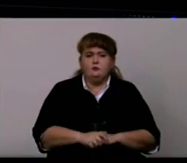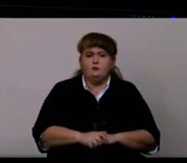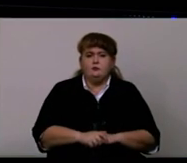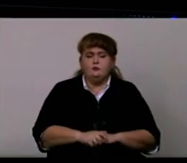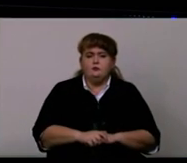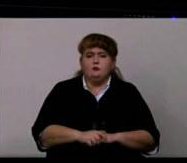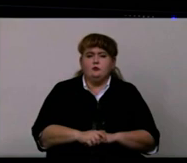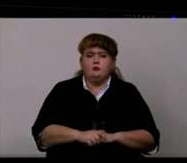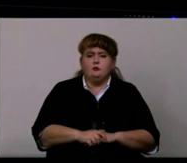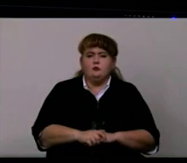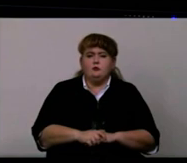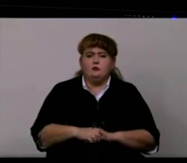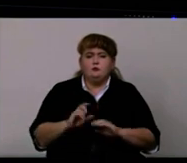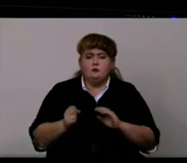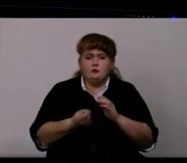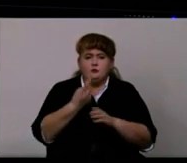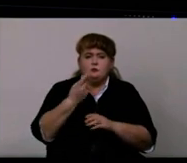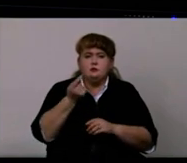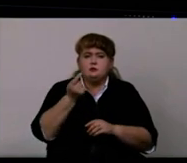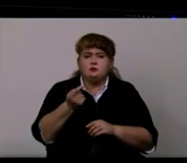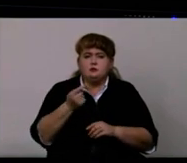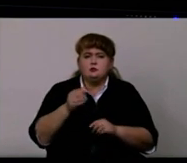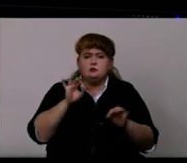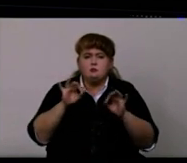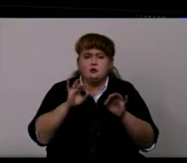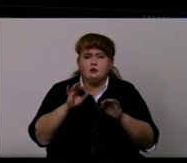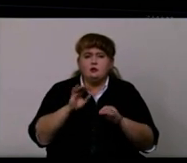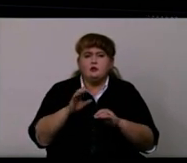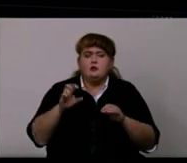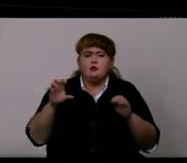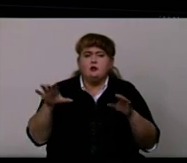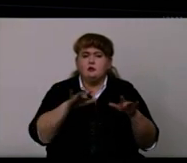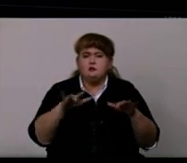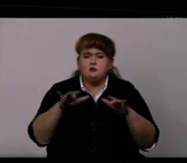Давайте с вами выведем единицу измерения кинетической энергии.